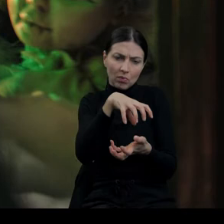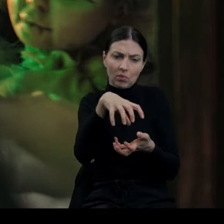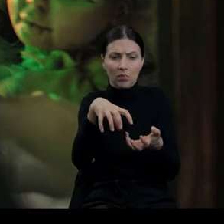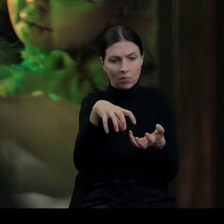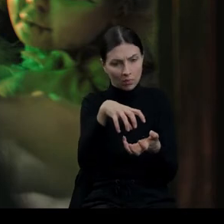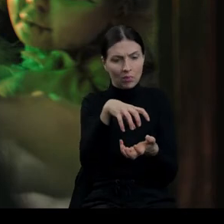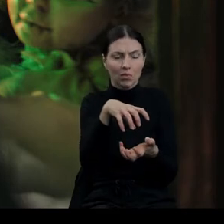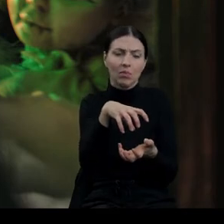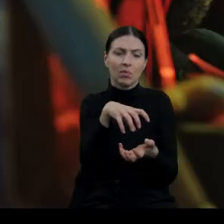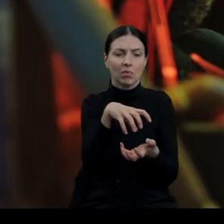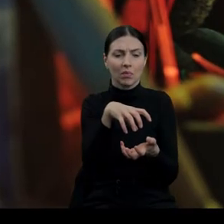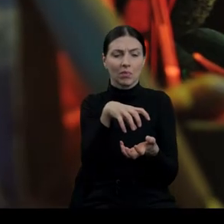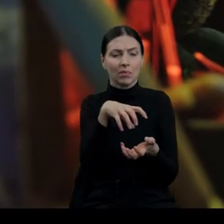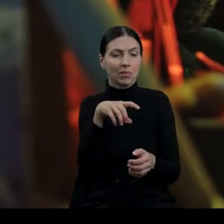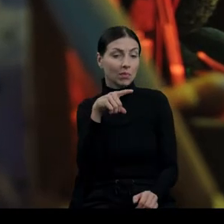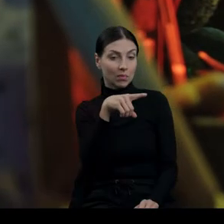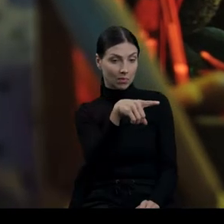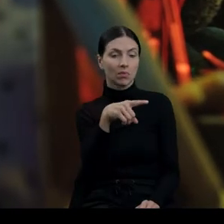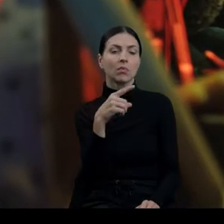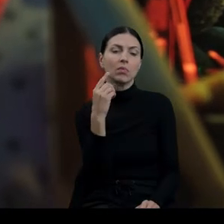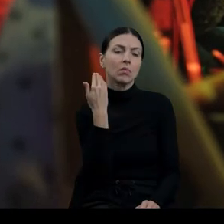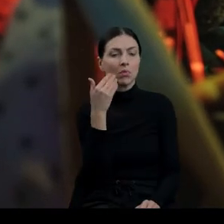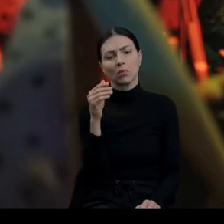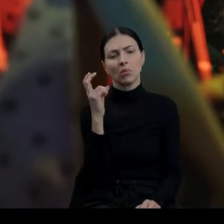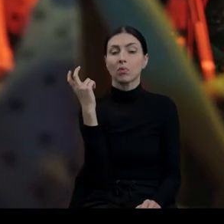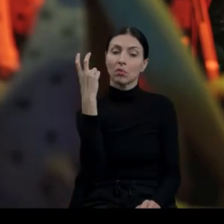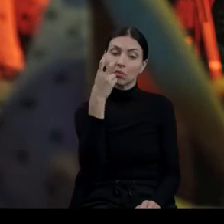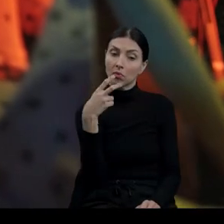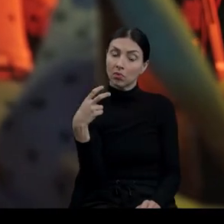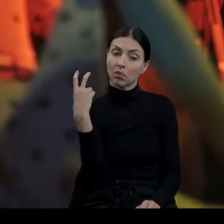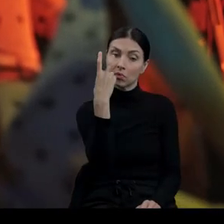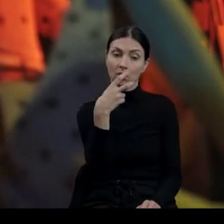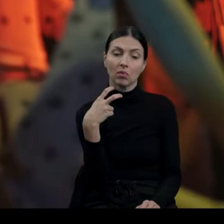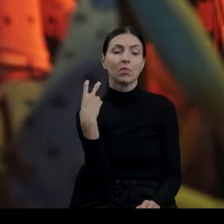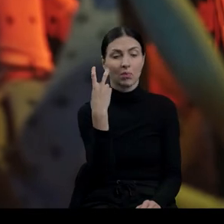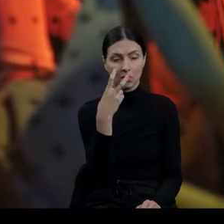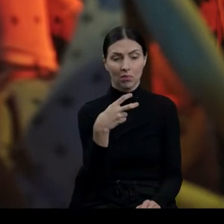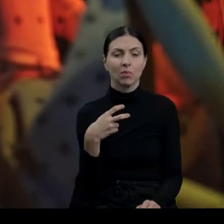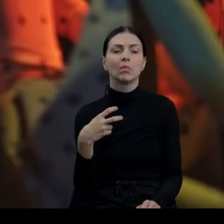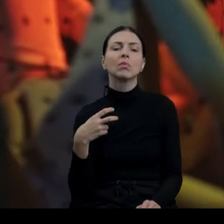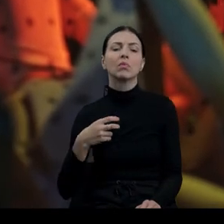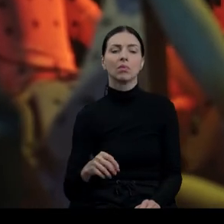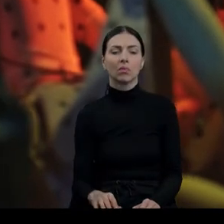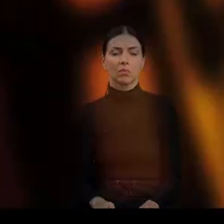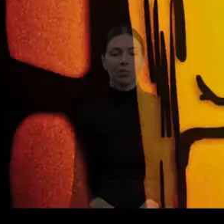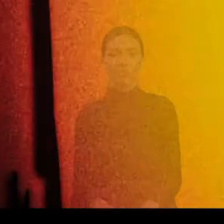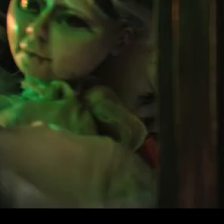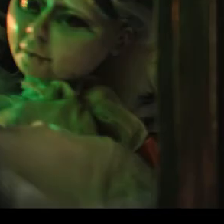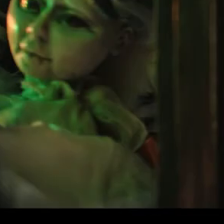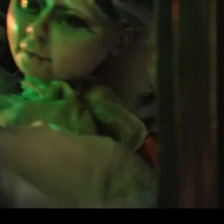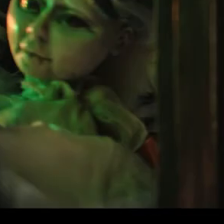w takiej właśnie małej skali. Więc ta skala jakoś mnie zainteresowała, bo ja miałem ochotę, żeby coś powstało, a nie żeby coś projektować.